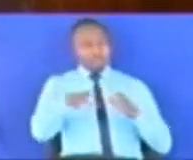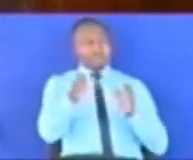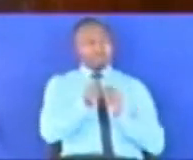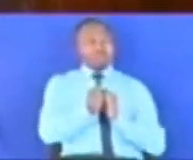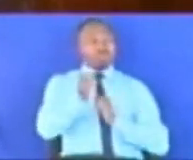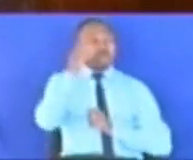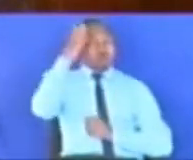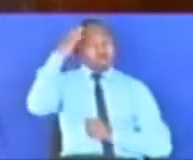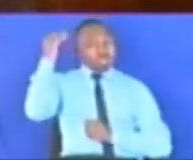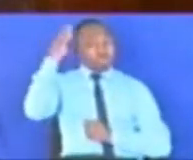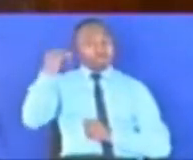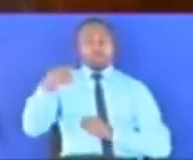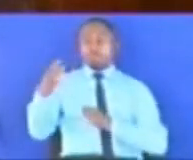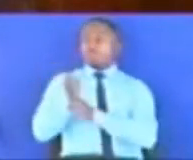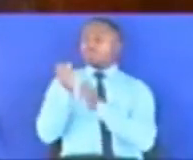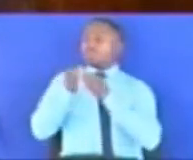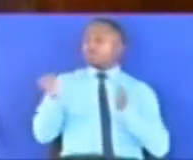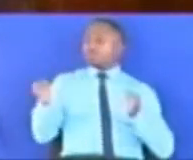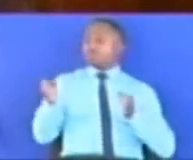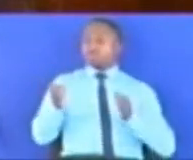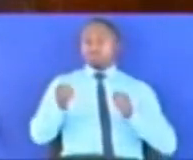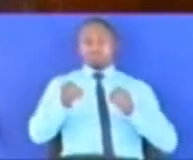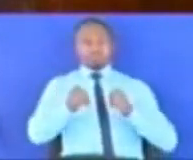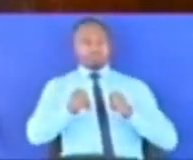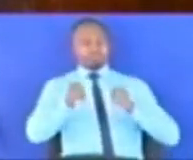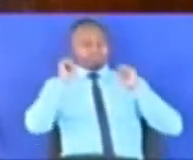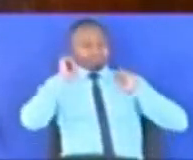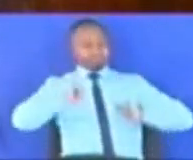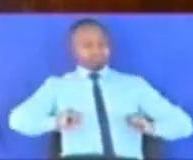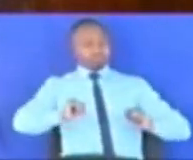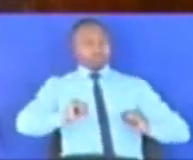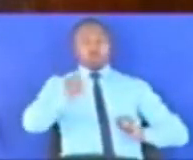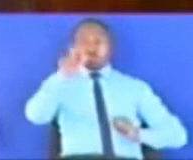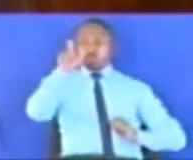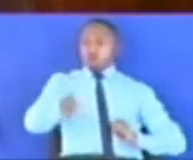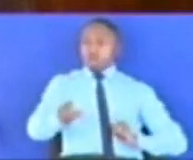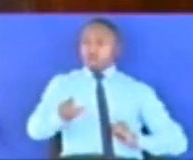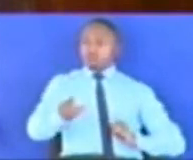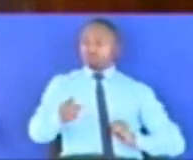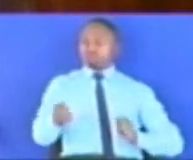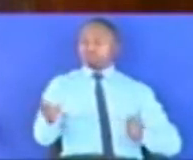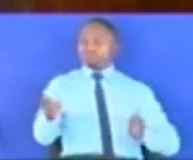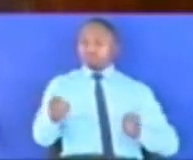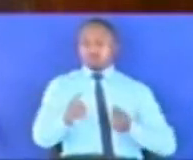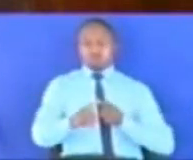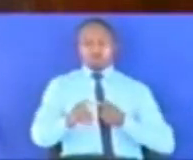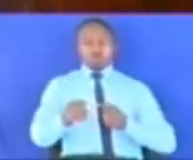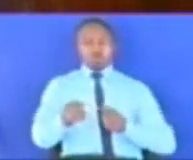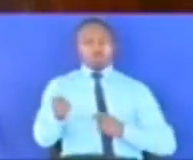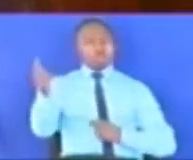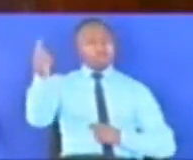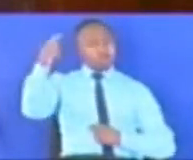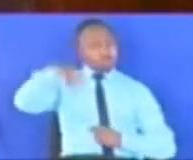ukimwi, tulipata fursa kutembelewa na watu wenye hii dawa inaitwa Fight.